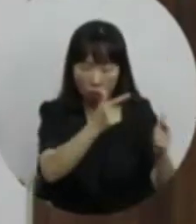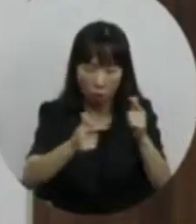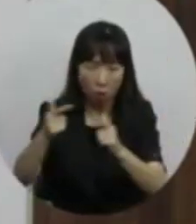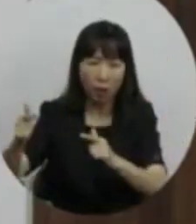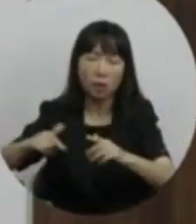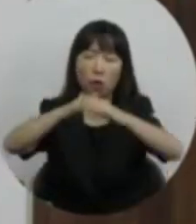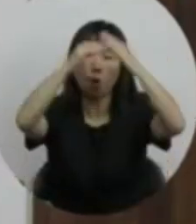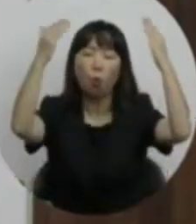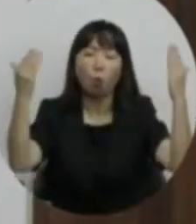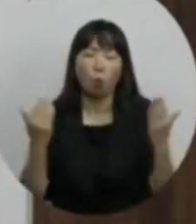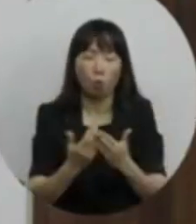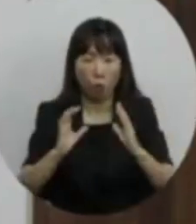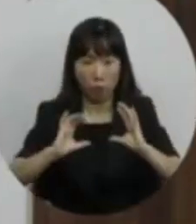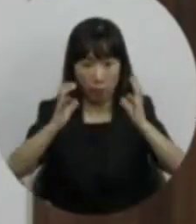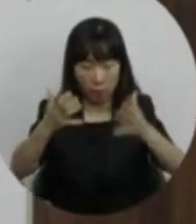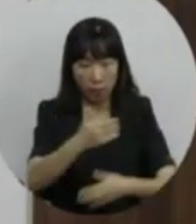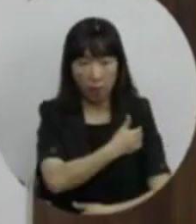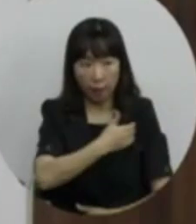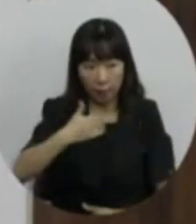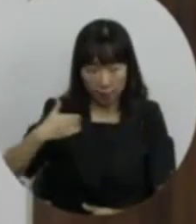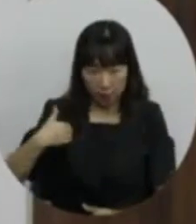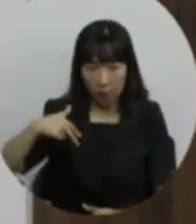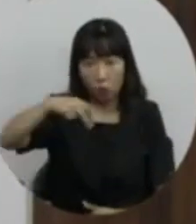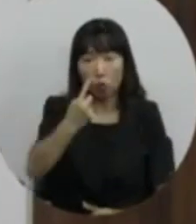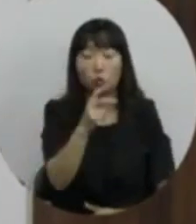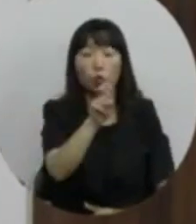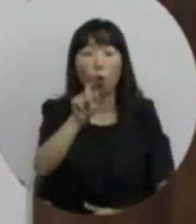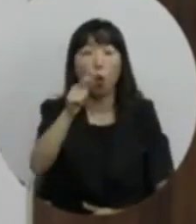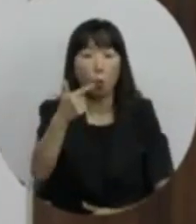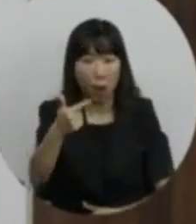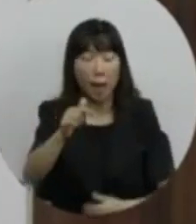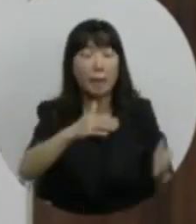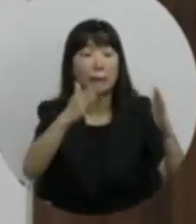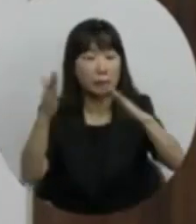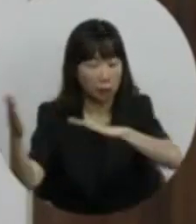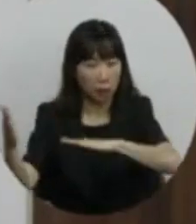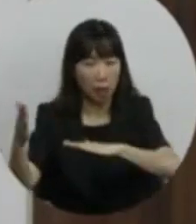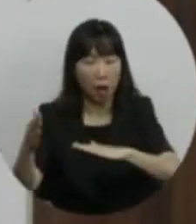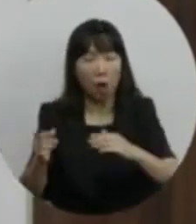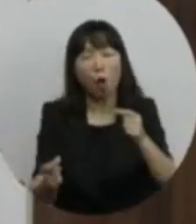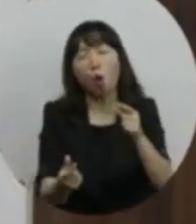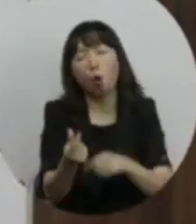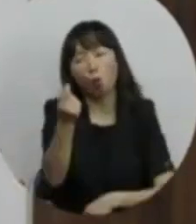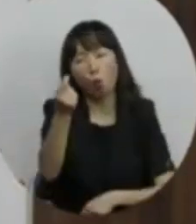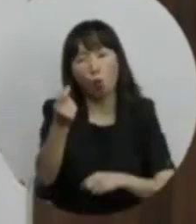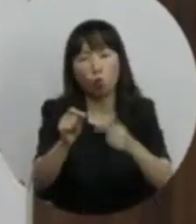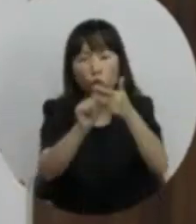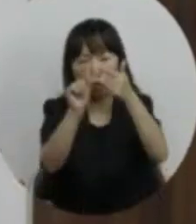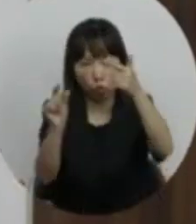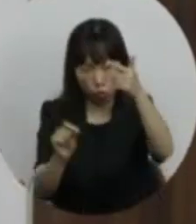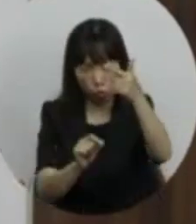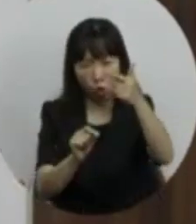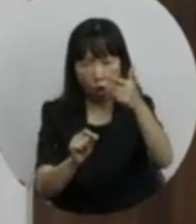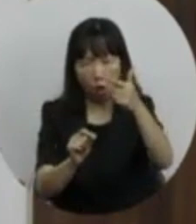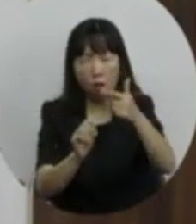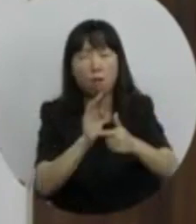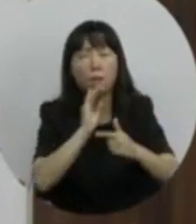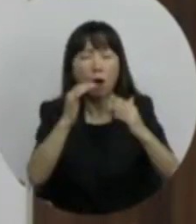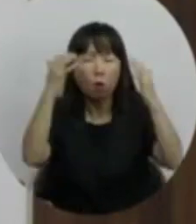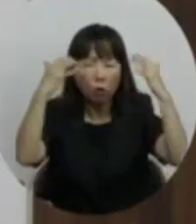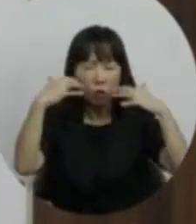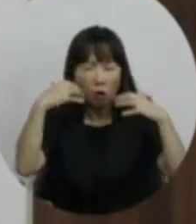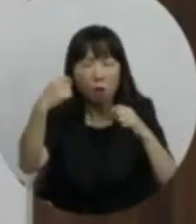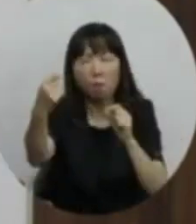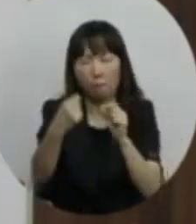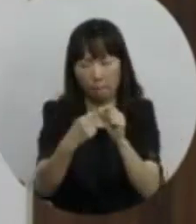온 세상에 가득 찬다는 소만을 지나 이제 곧 6월 본격적인 여름을 눈앞에